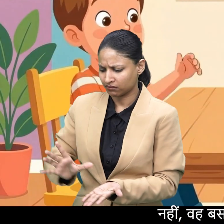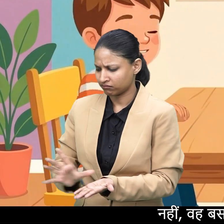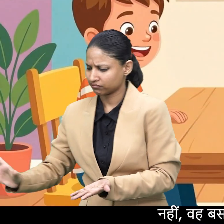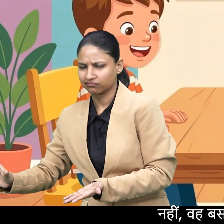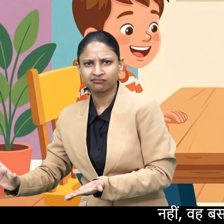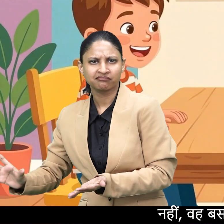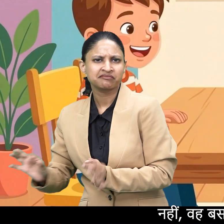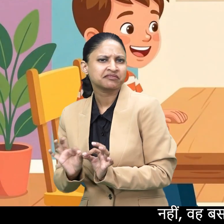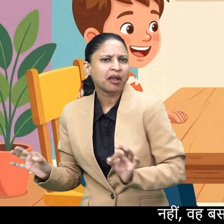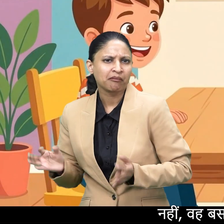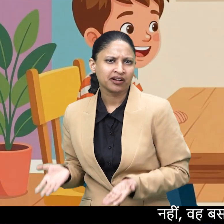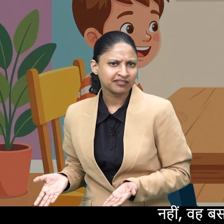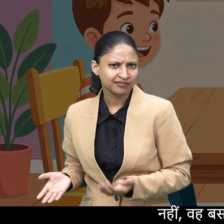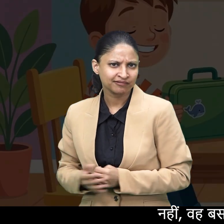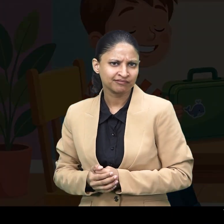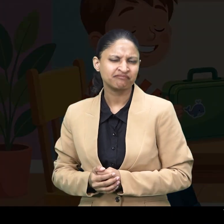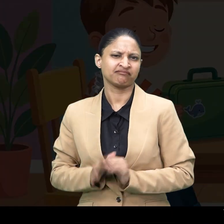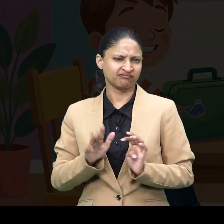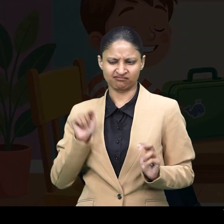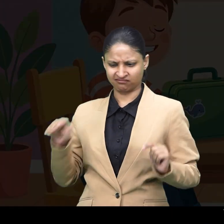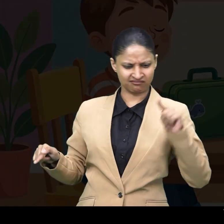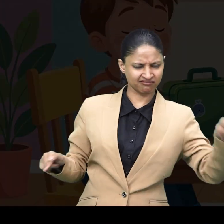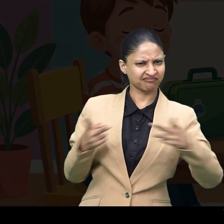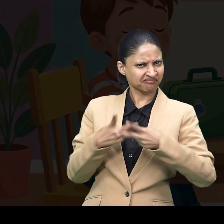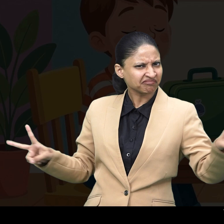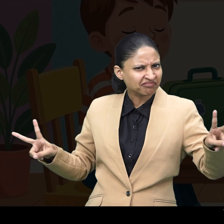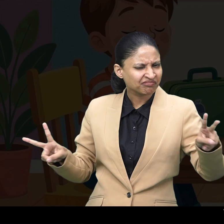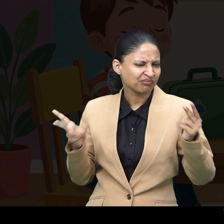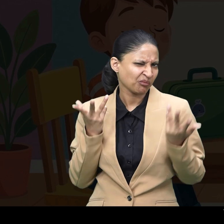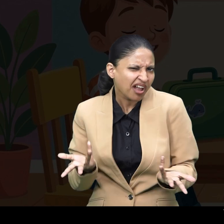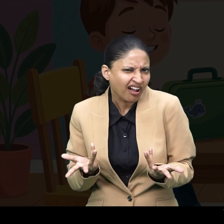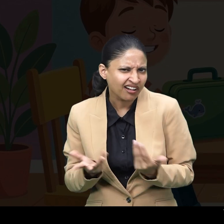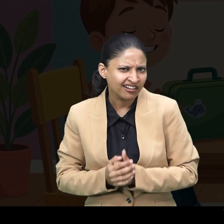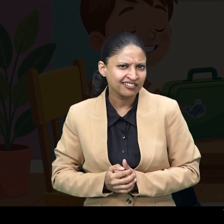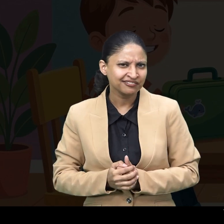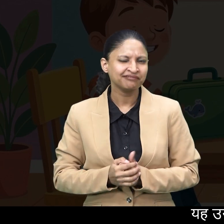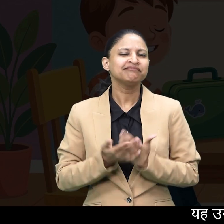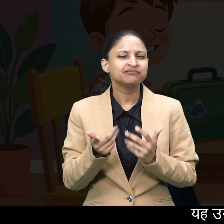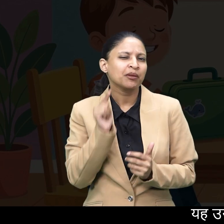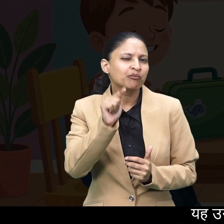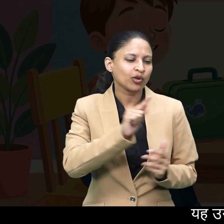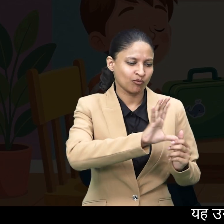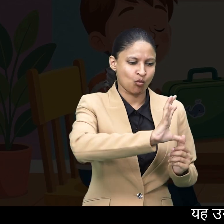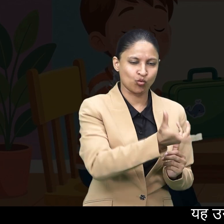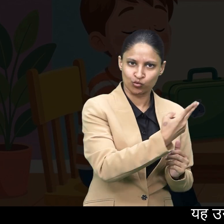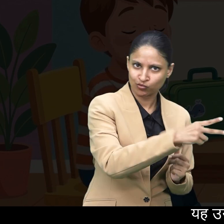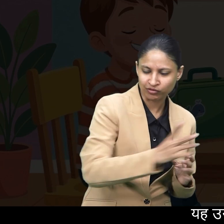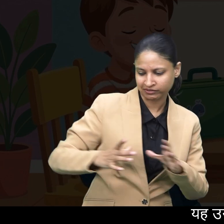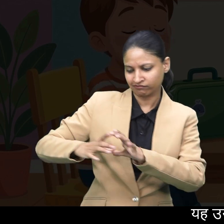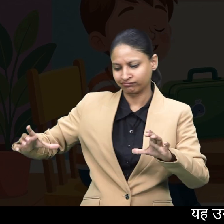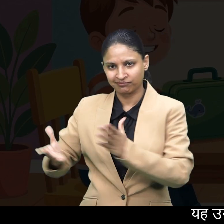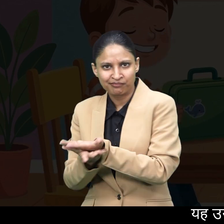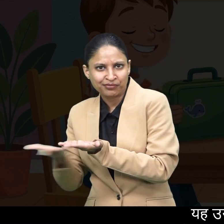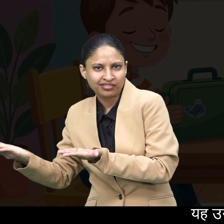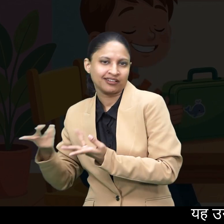बस स्लाइड करते हुए चला जाता है। तो ये फर्क क्यों है? ये उनके आकार की वजह से